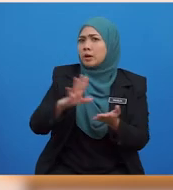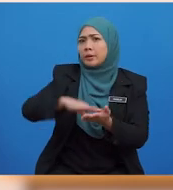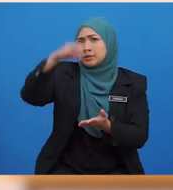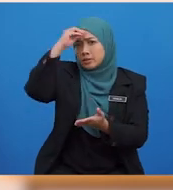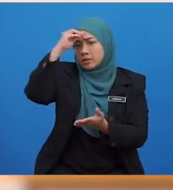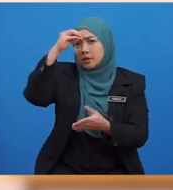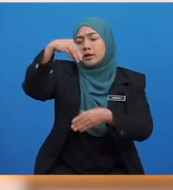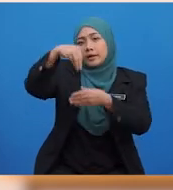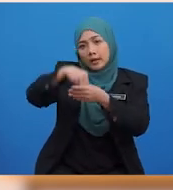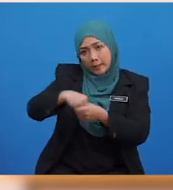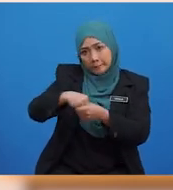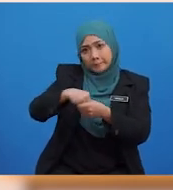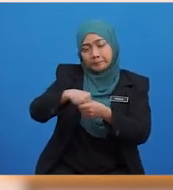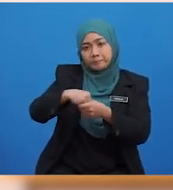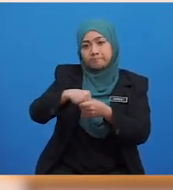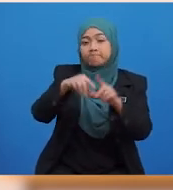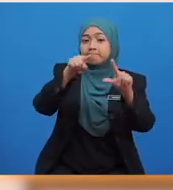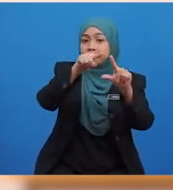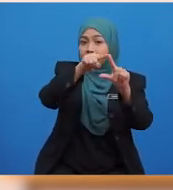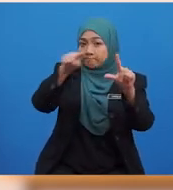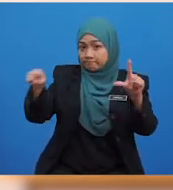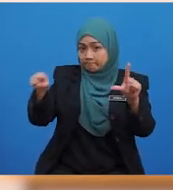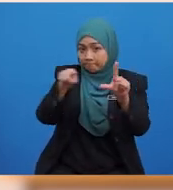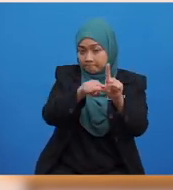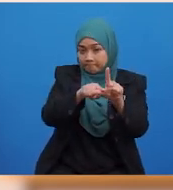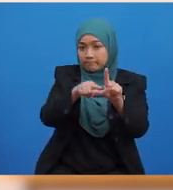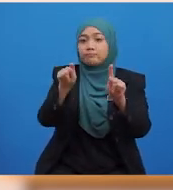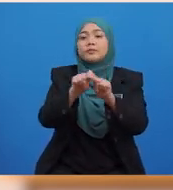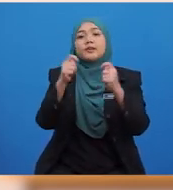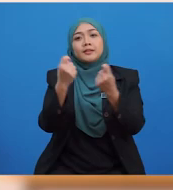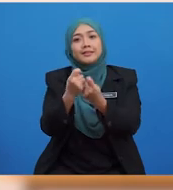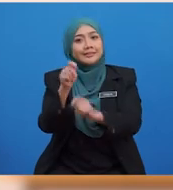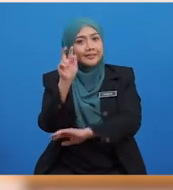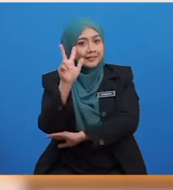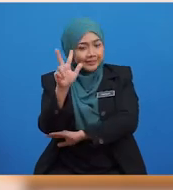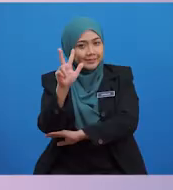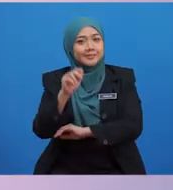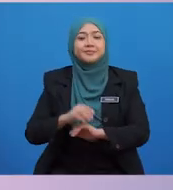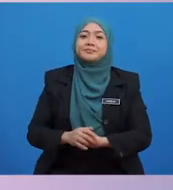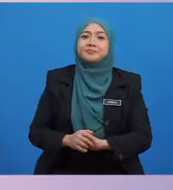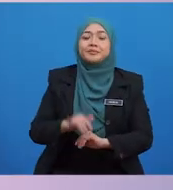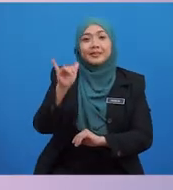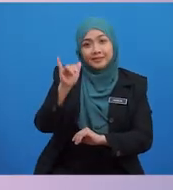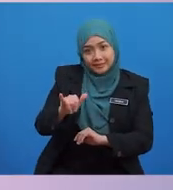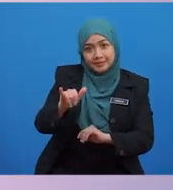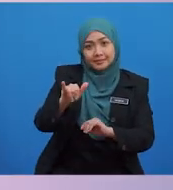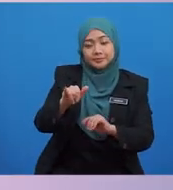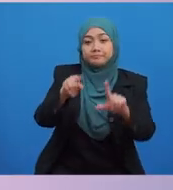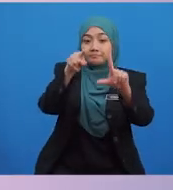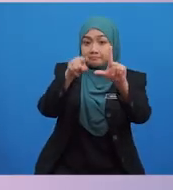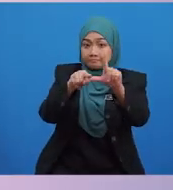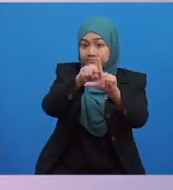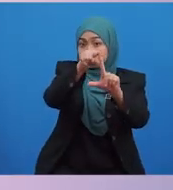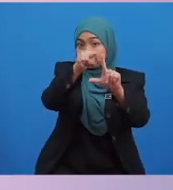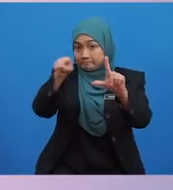topik trigonometri dalam matematik tingkatan 3 ia sinus pagi suatu sudut